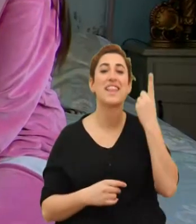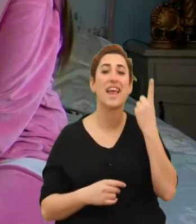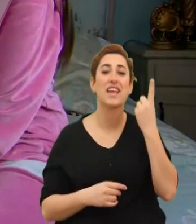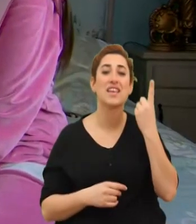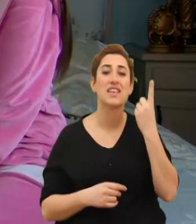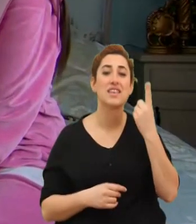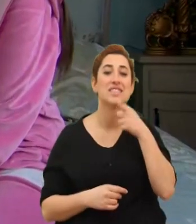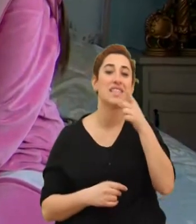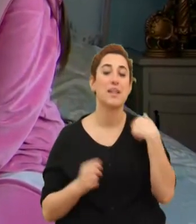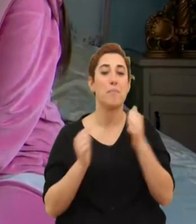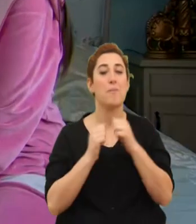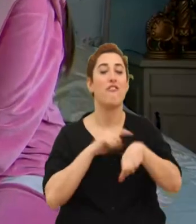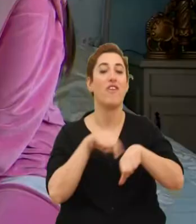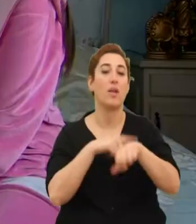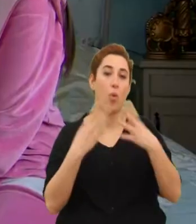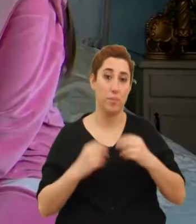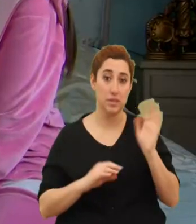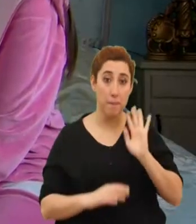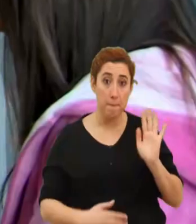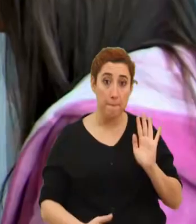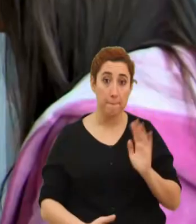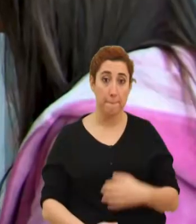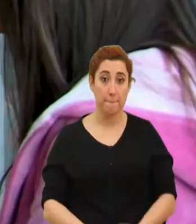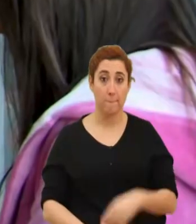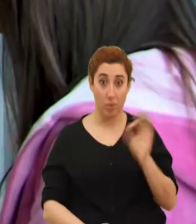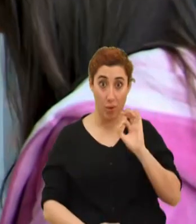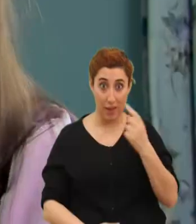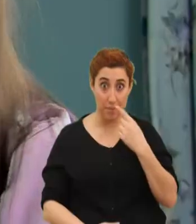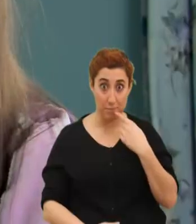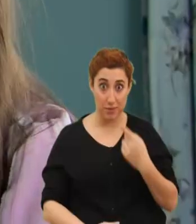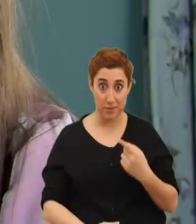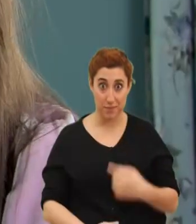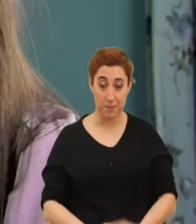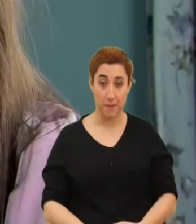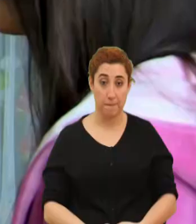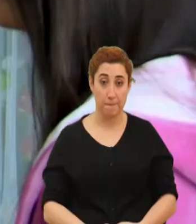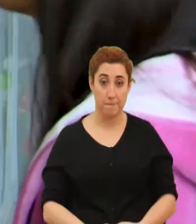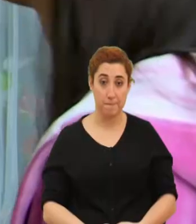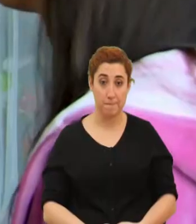alacak tek şey seninle biraz vakit geçirmek, tamam mı? Öyle mi Biricik Hanım?